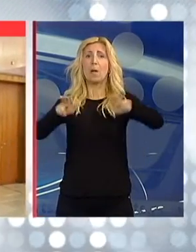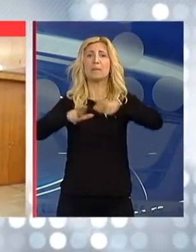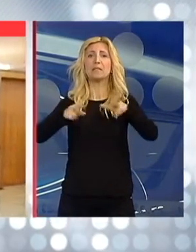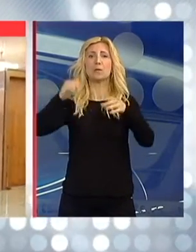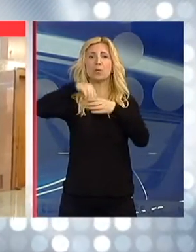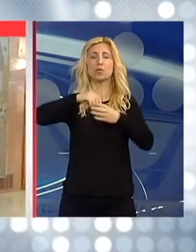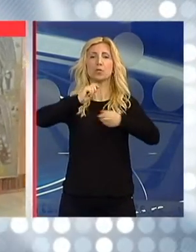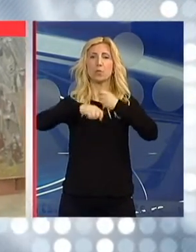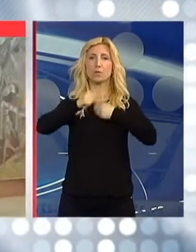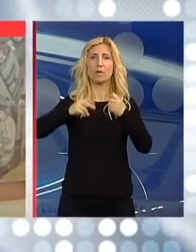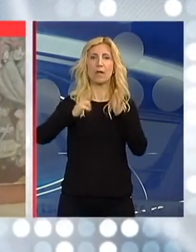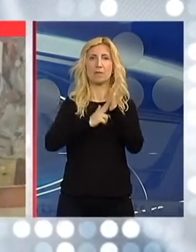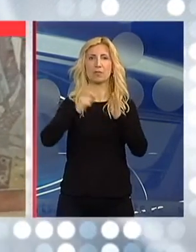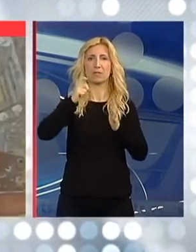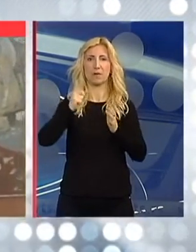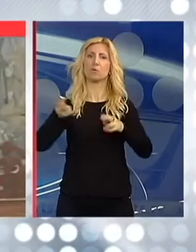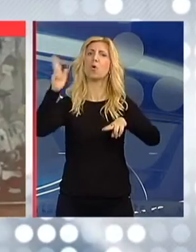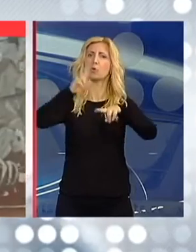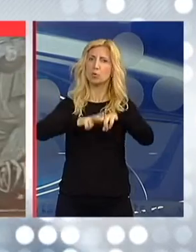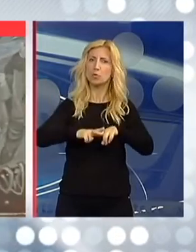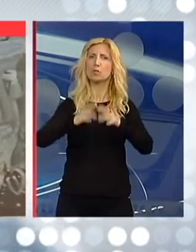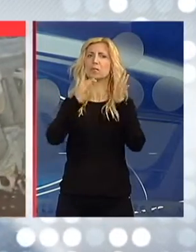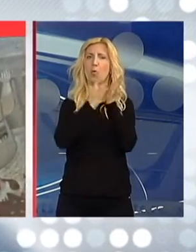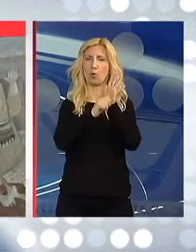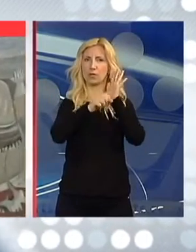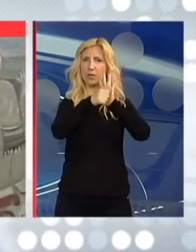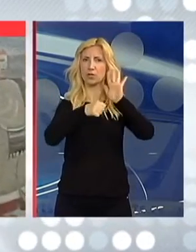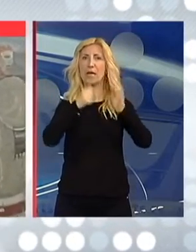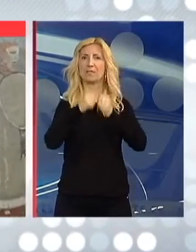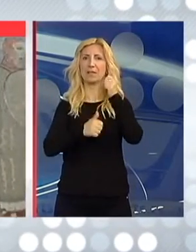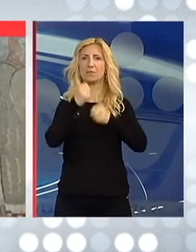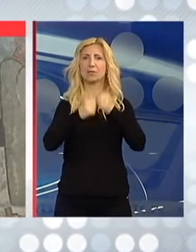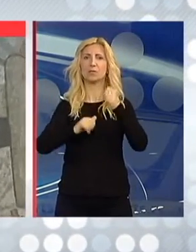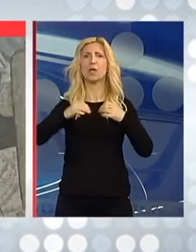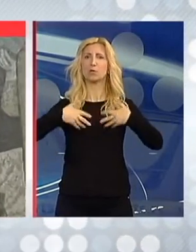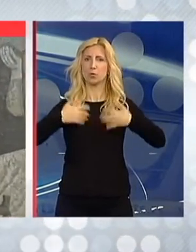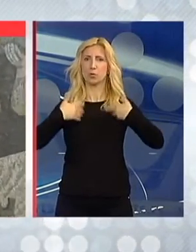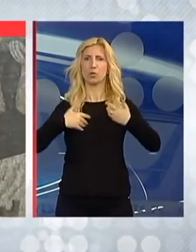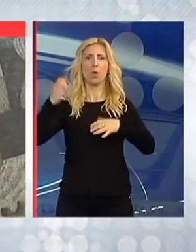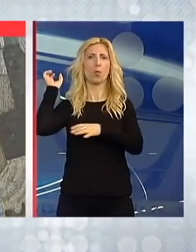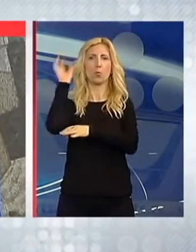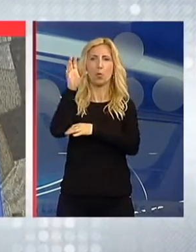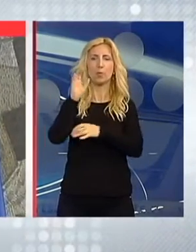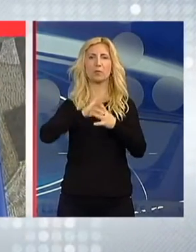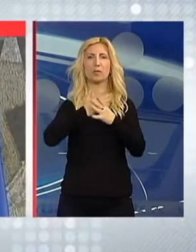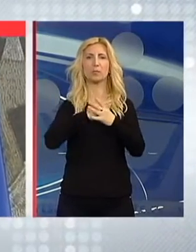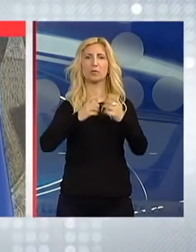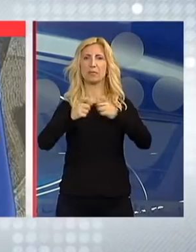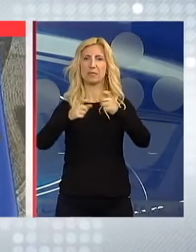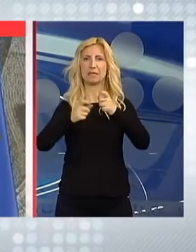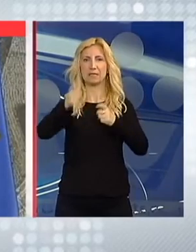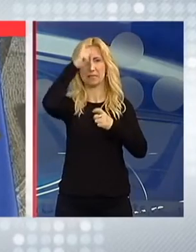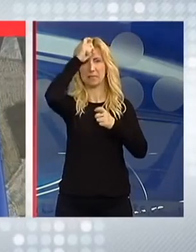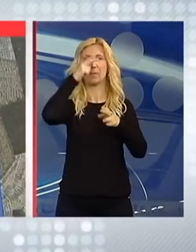Ministar unutrašnjih poslova Nebojša Stefanović odlučio je da se otkaže kvalifikacioni turnir za juniorke u rukometu između